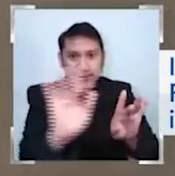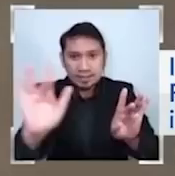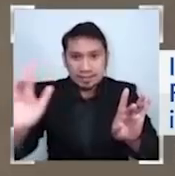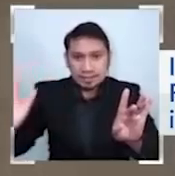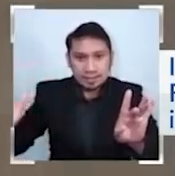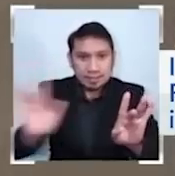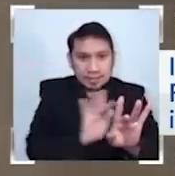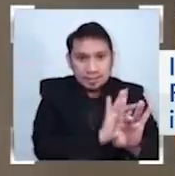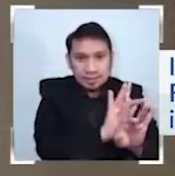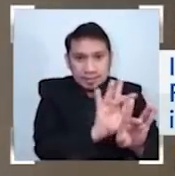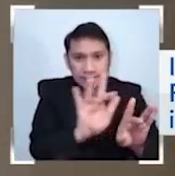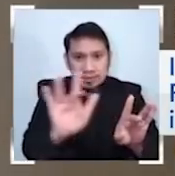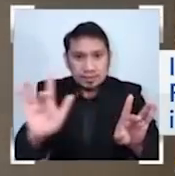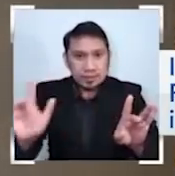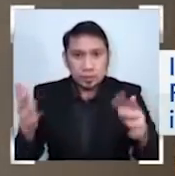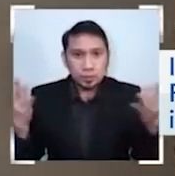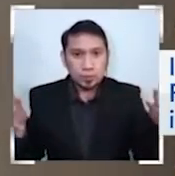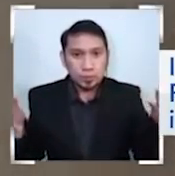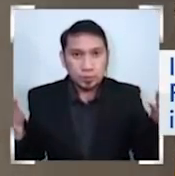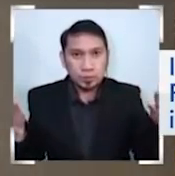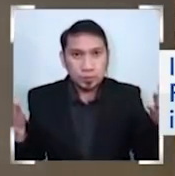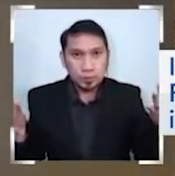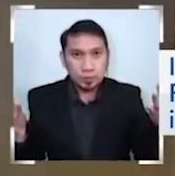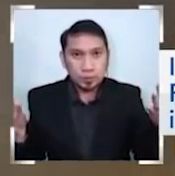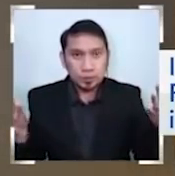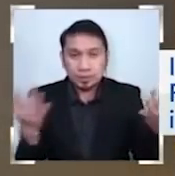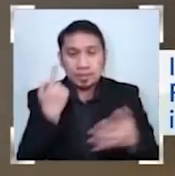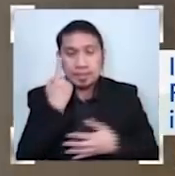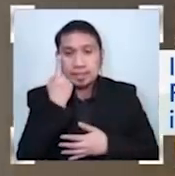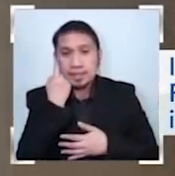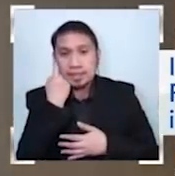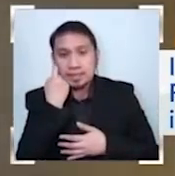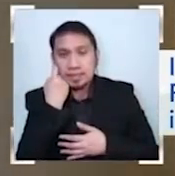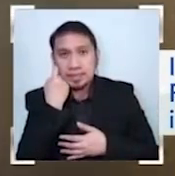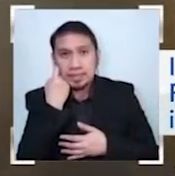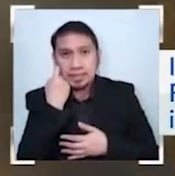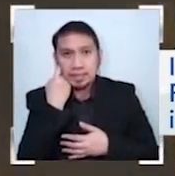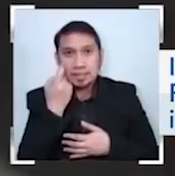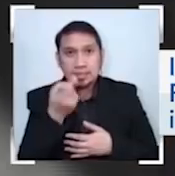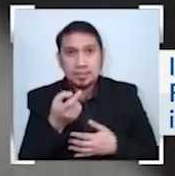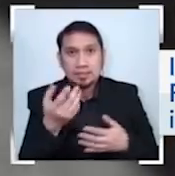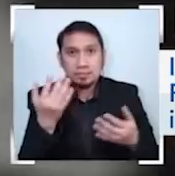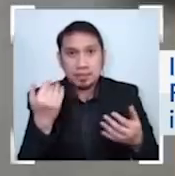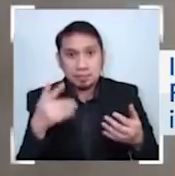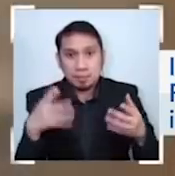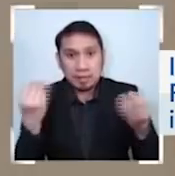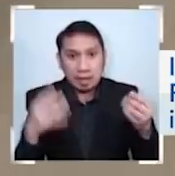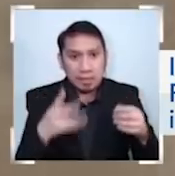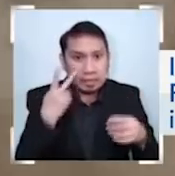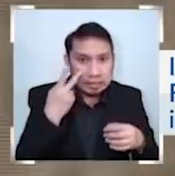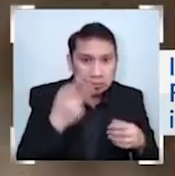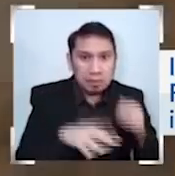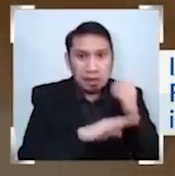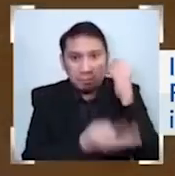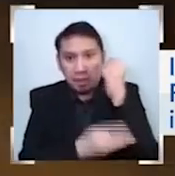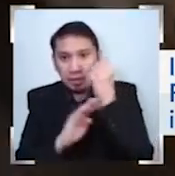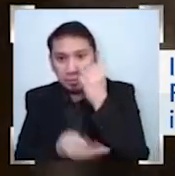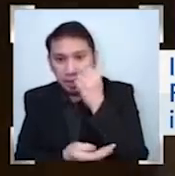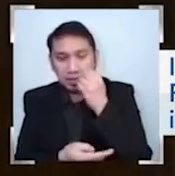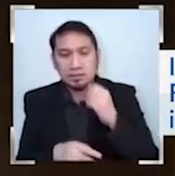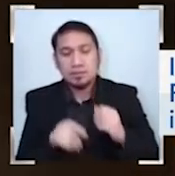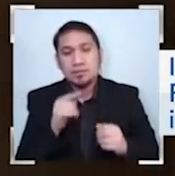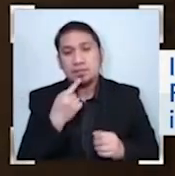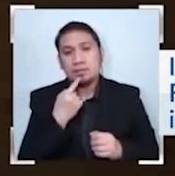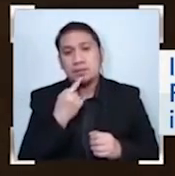Wala naman. Yung kanina marami mga may mga luggages din. Nakahanda na rin daw siya umalis. Sa?